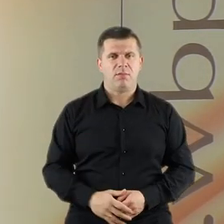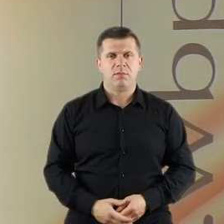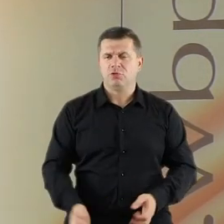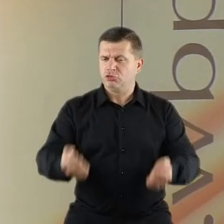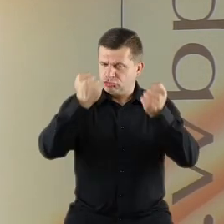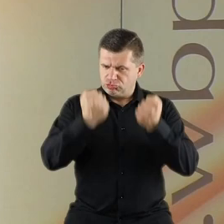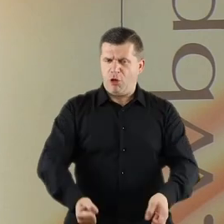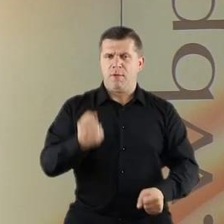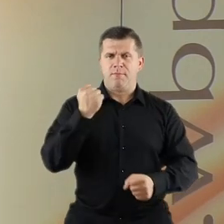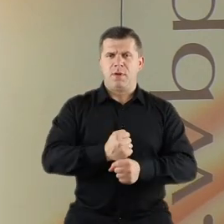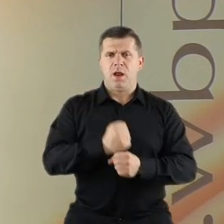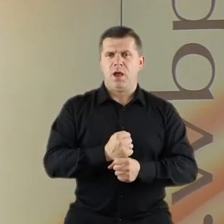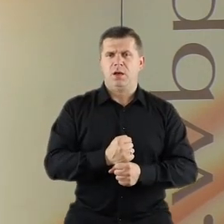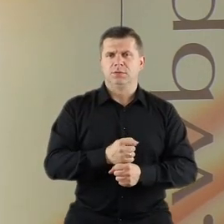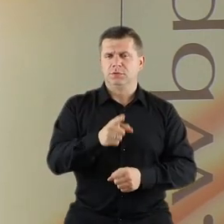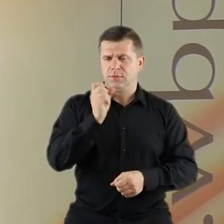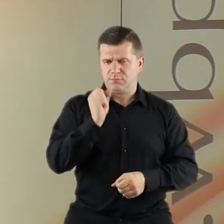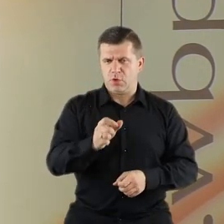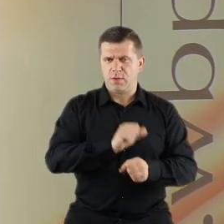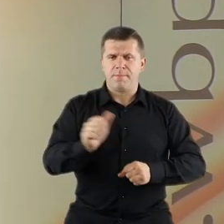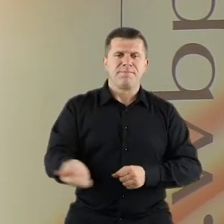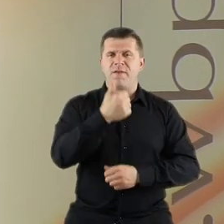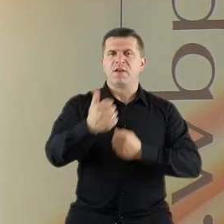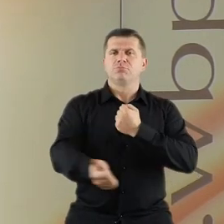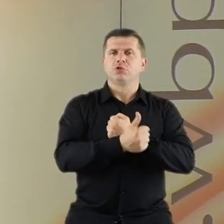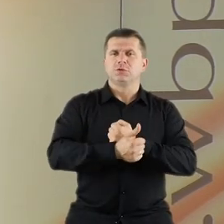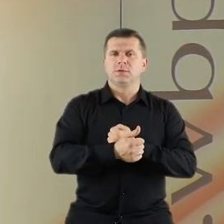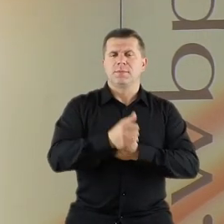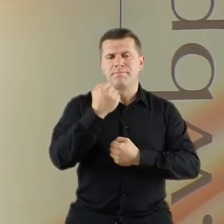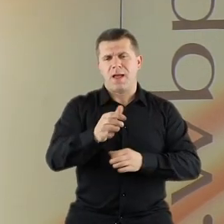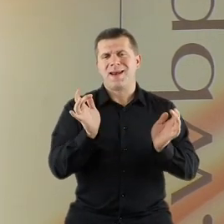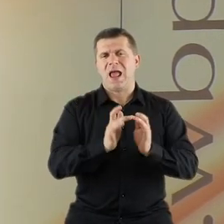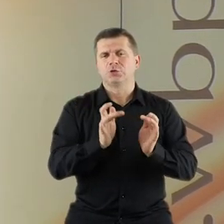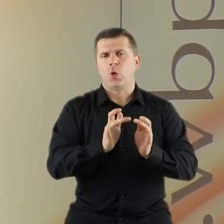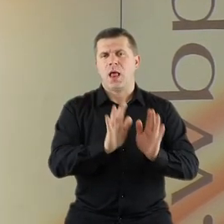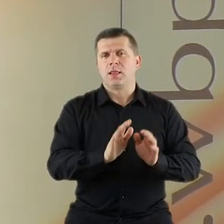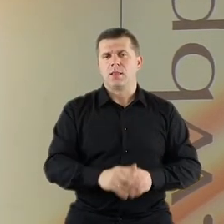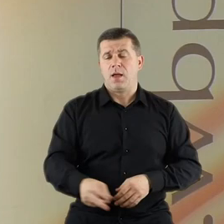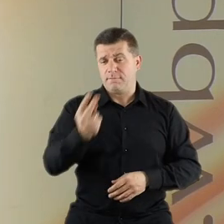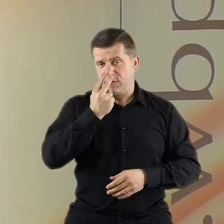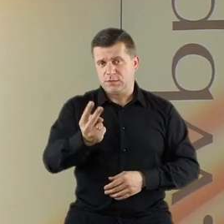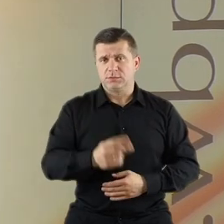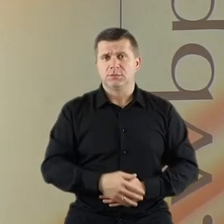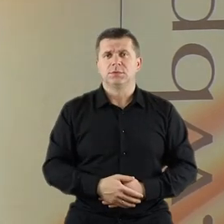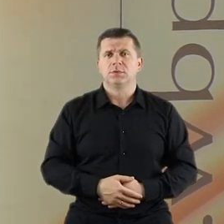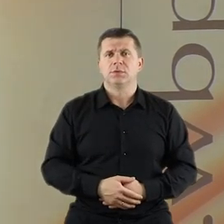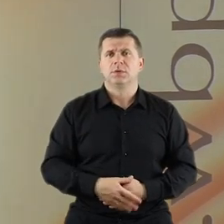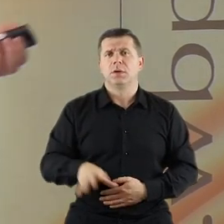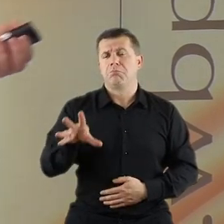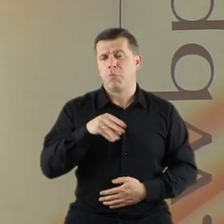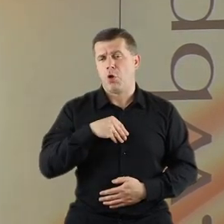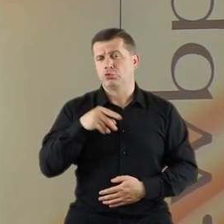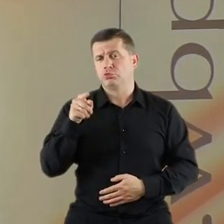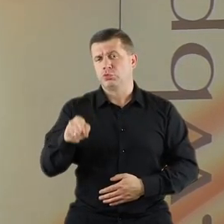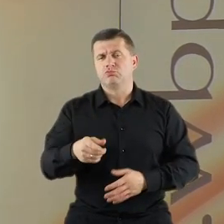z ciężkiej pracy a więc tu pojawia się pierwsza przyczyna taka bardziej racjonalna jak państwo widzą a więc